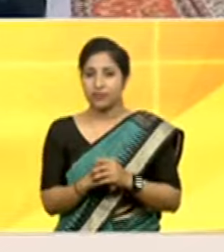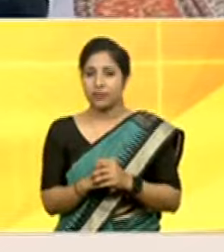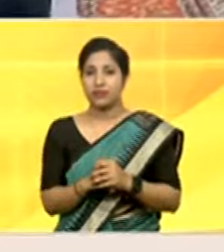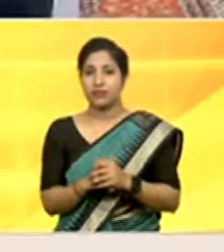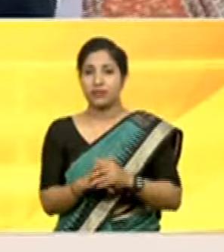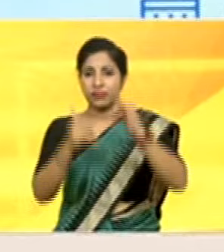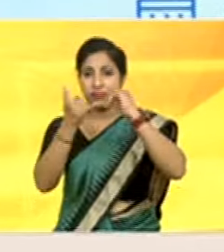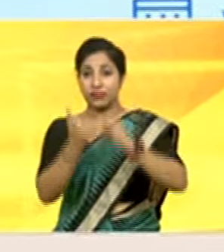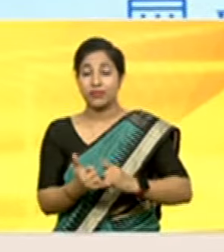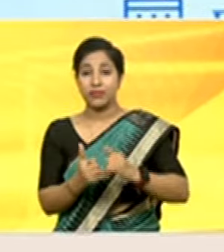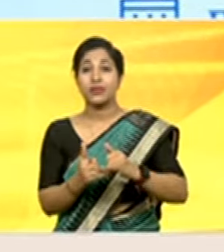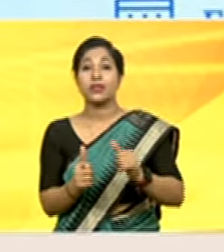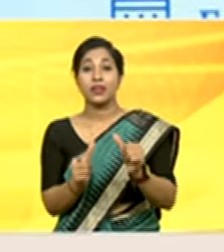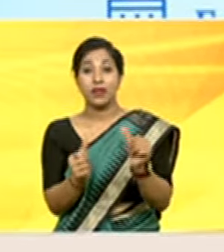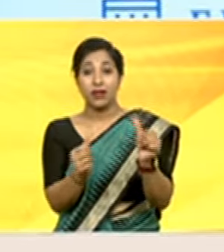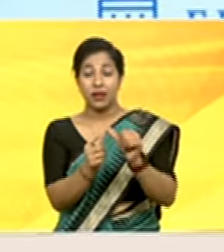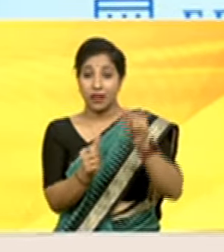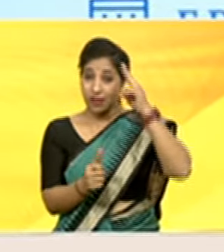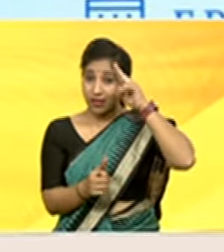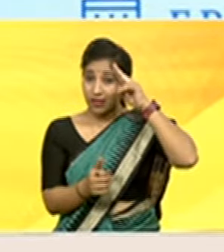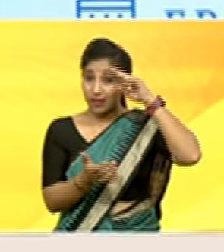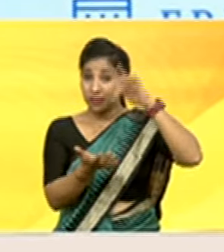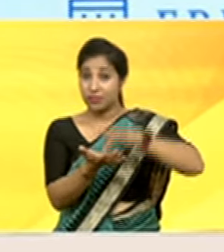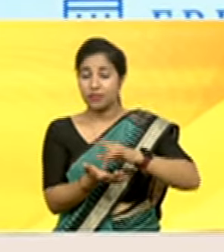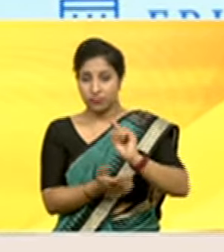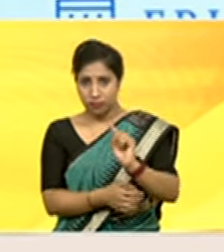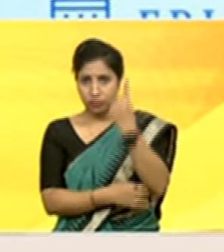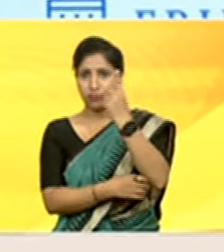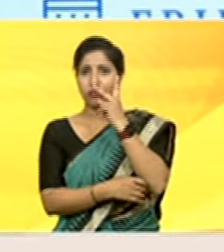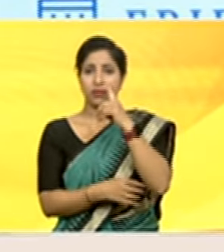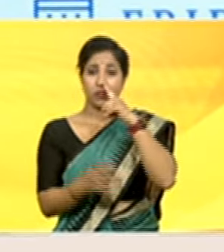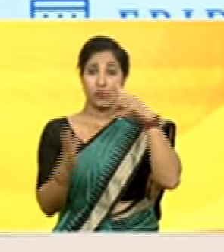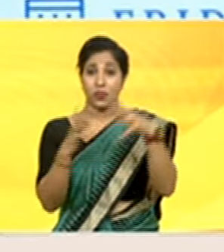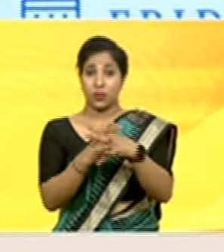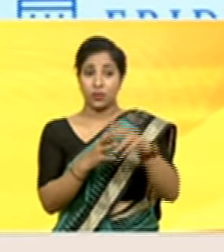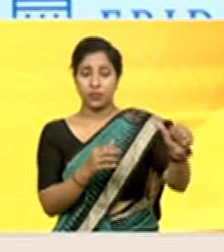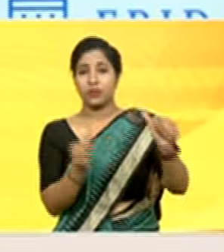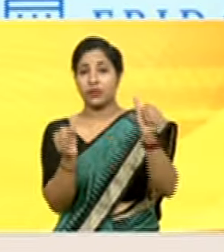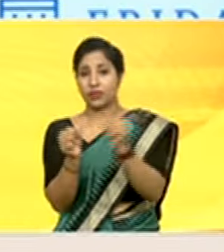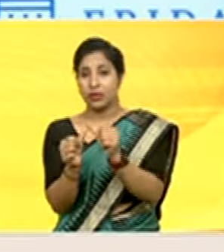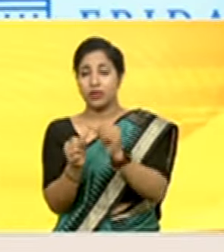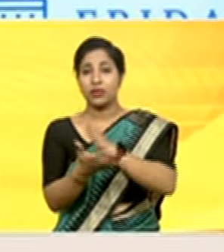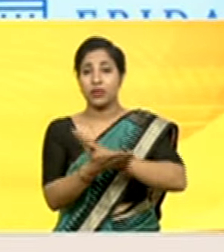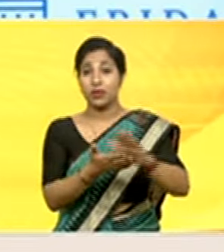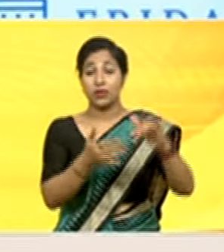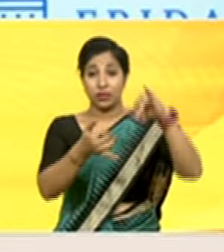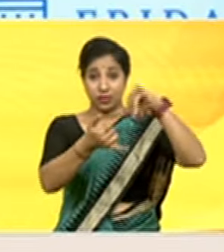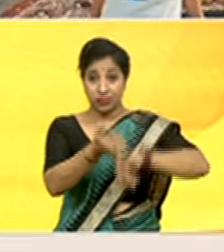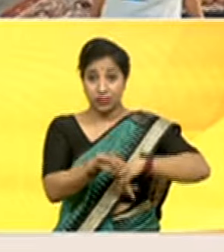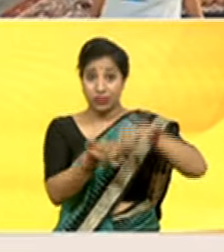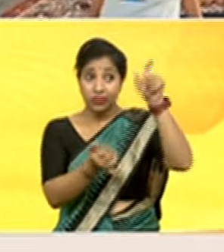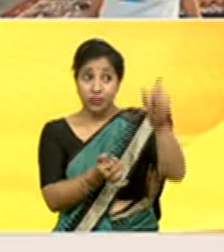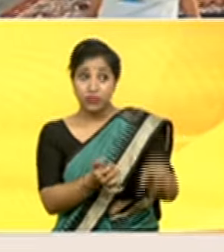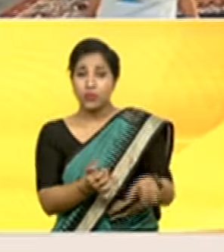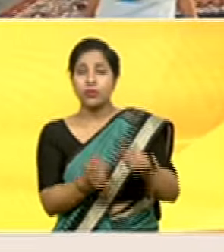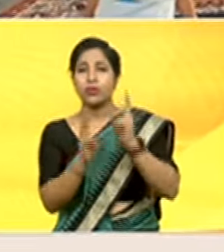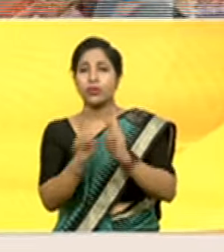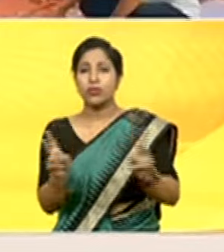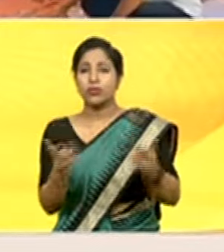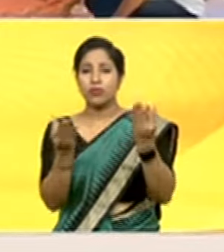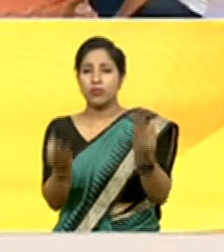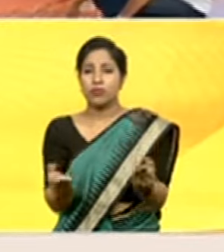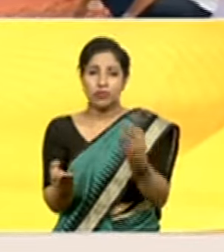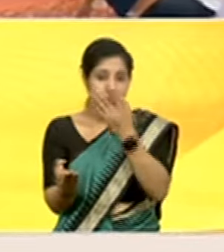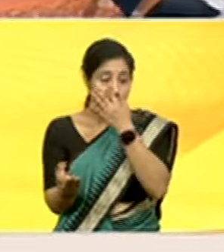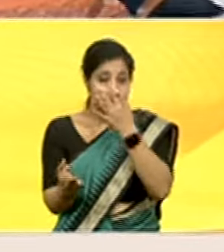साओधी अरब में पहली बार एक महिला अल हनौप साथ जी ने कॉमन योगा